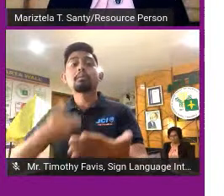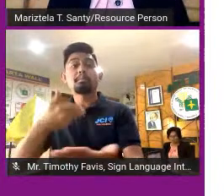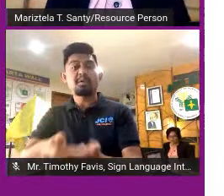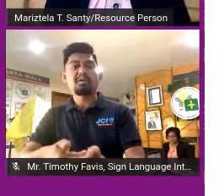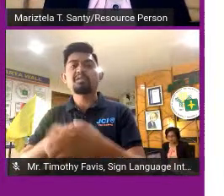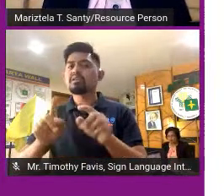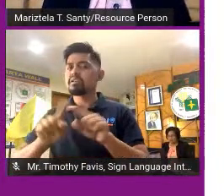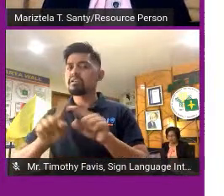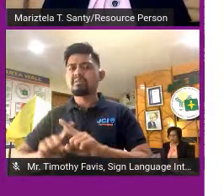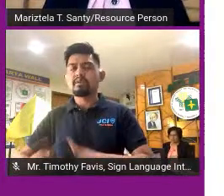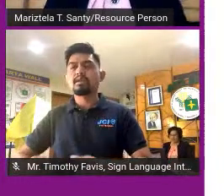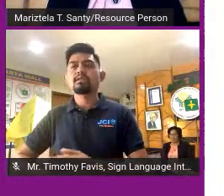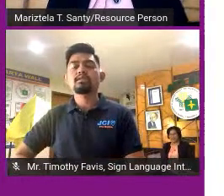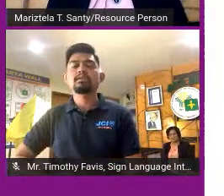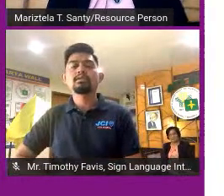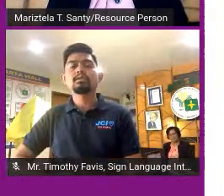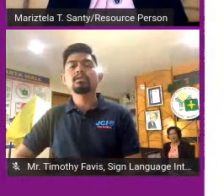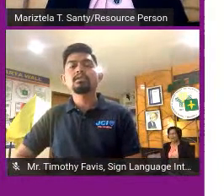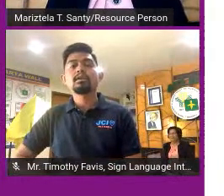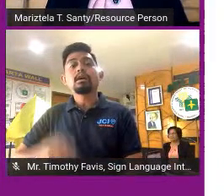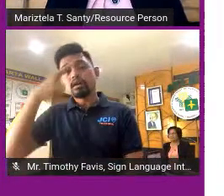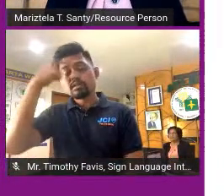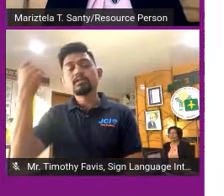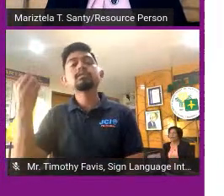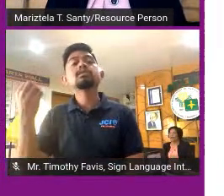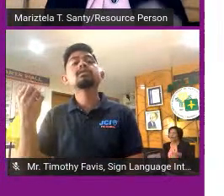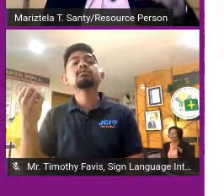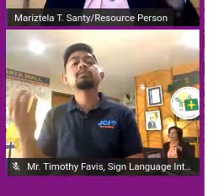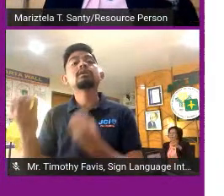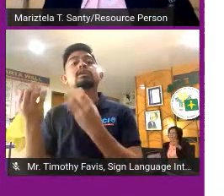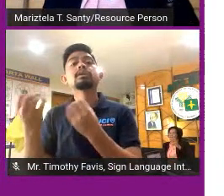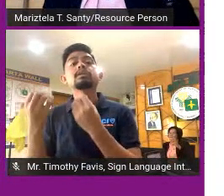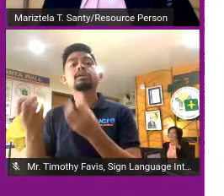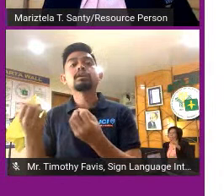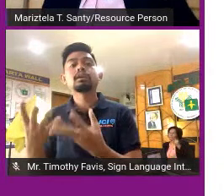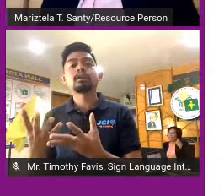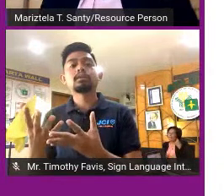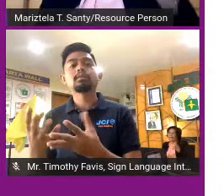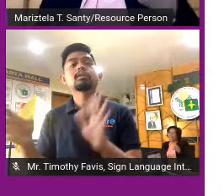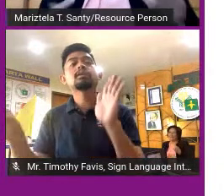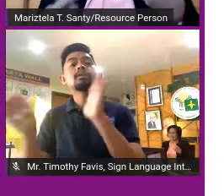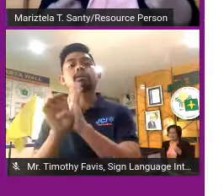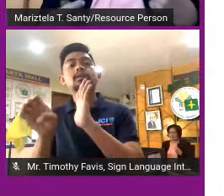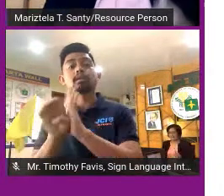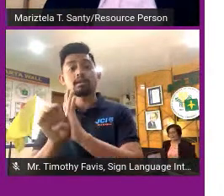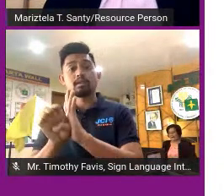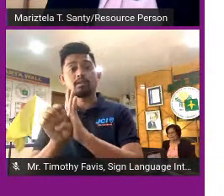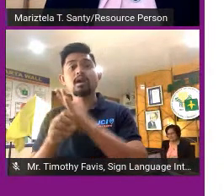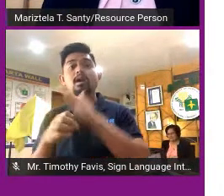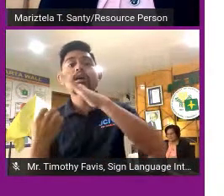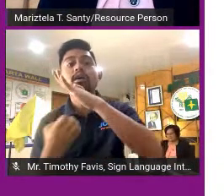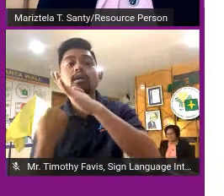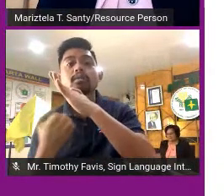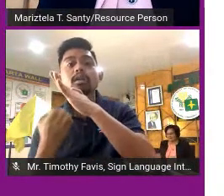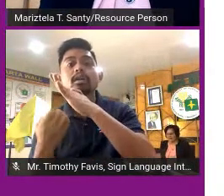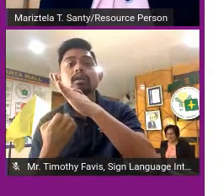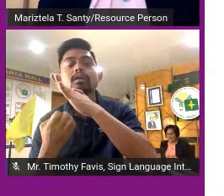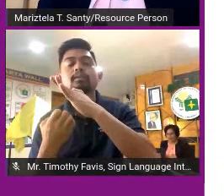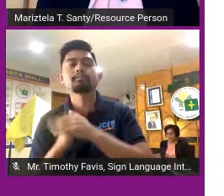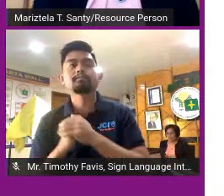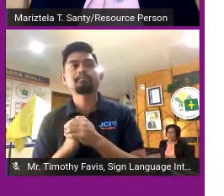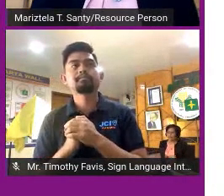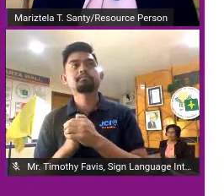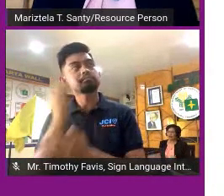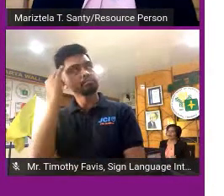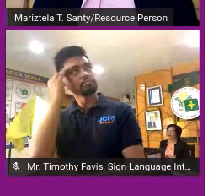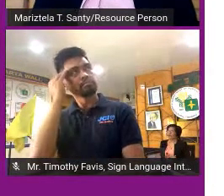yung mga friends mo na pwedeng na ano. Kasi may mga cases na pag elementary pa lang,